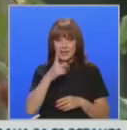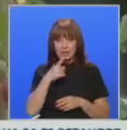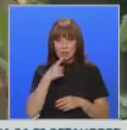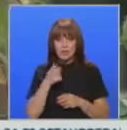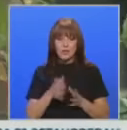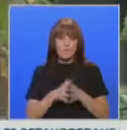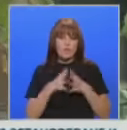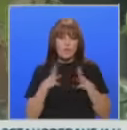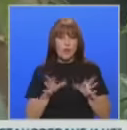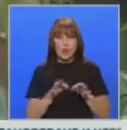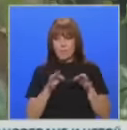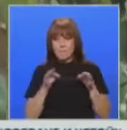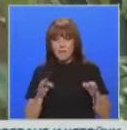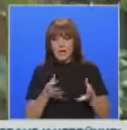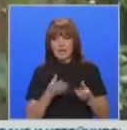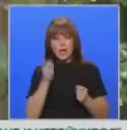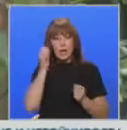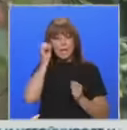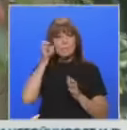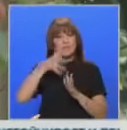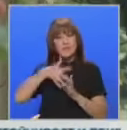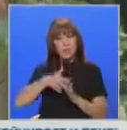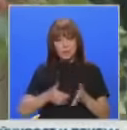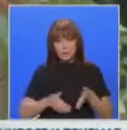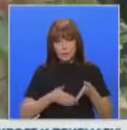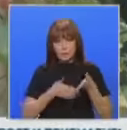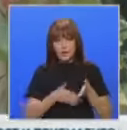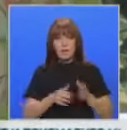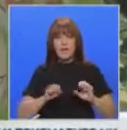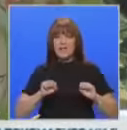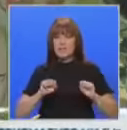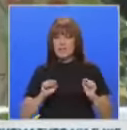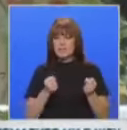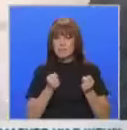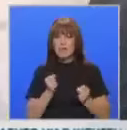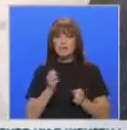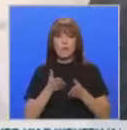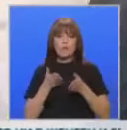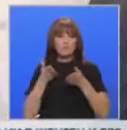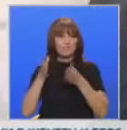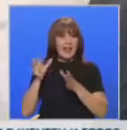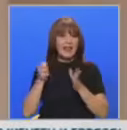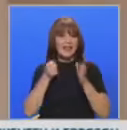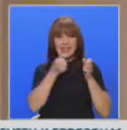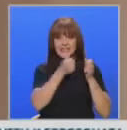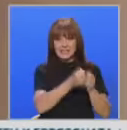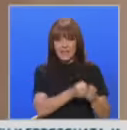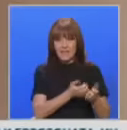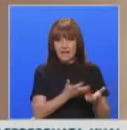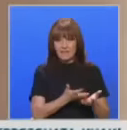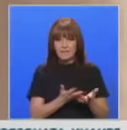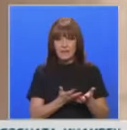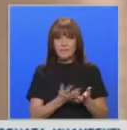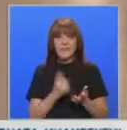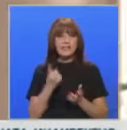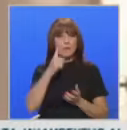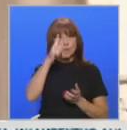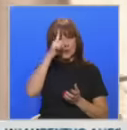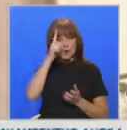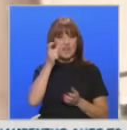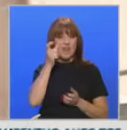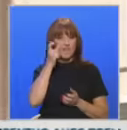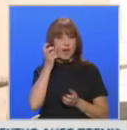мерки те включват и психологическата подкрепа, спешното настаняване на защитено място, което е ключово. Само в София, Варна